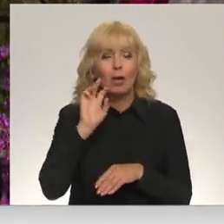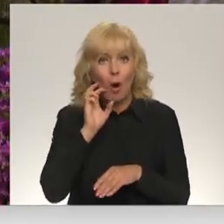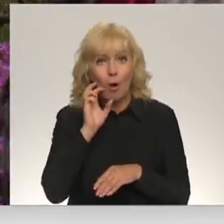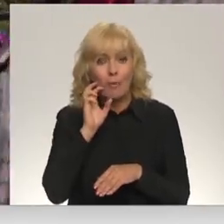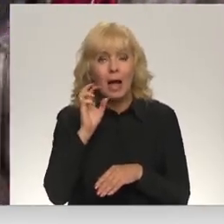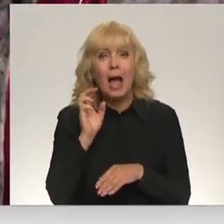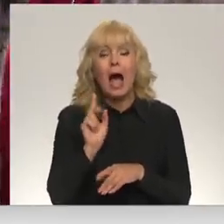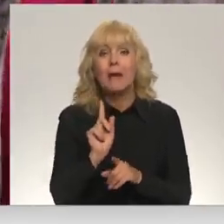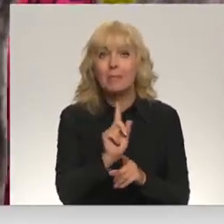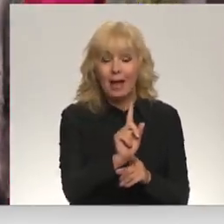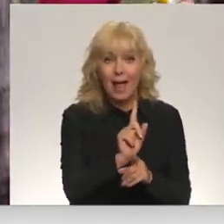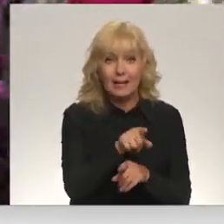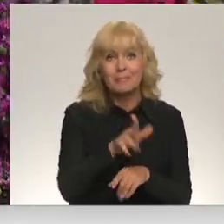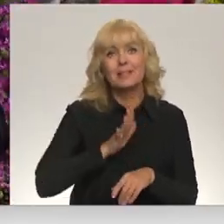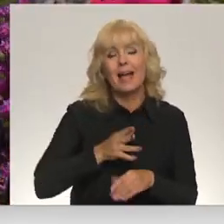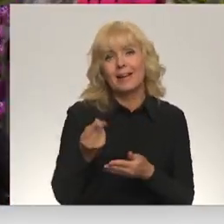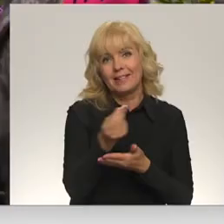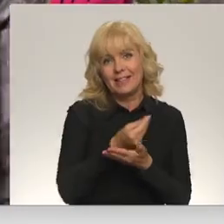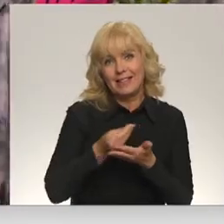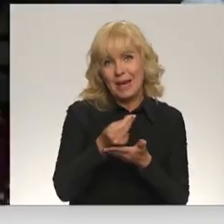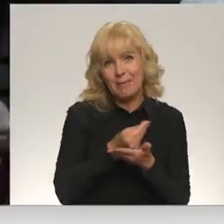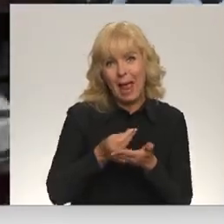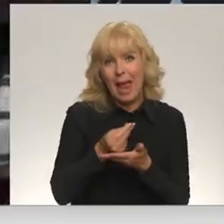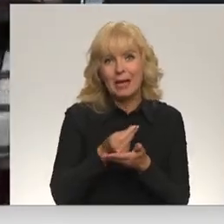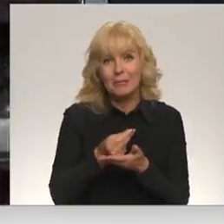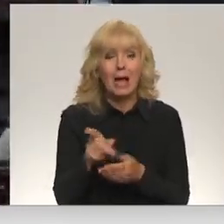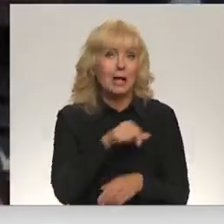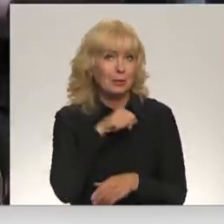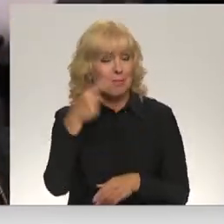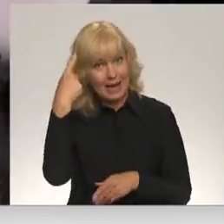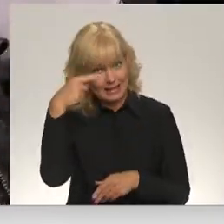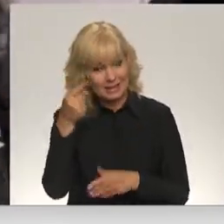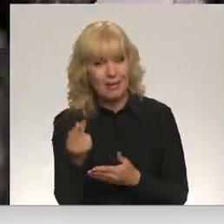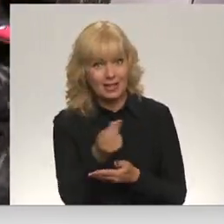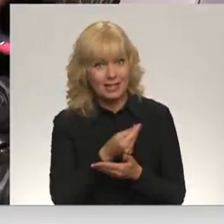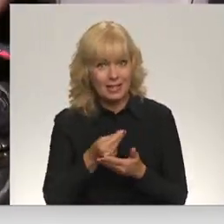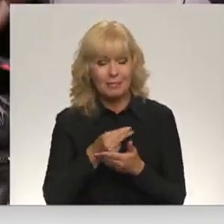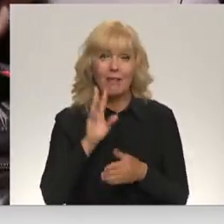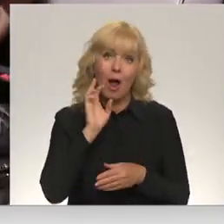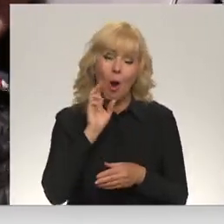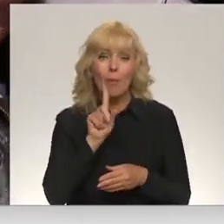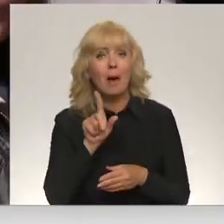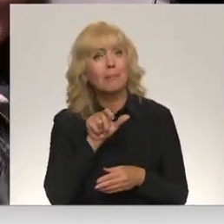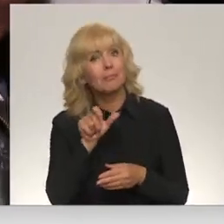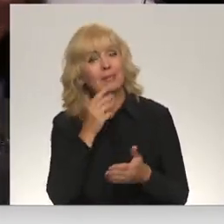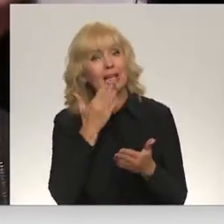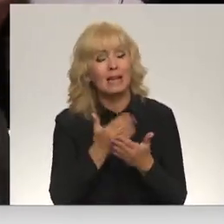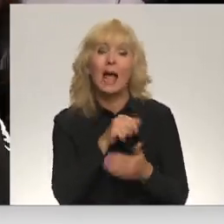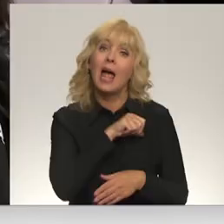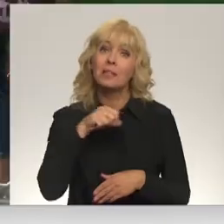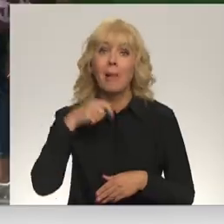atnācu pakar, viņa mani sagaidīja ar šo te zīmējumu. Tu pati izdomāji tādu zīmēt, jā? Vai omi ieteica? Es